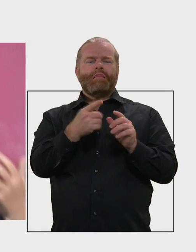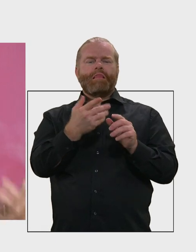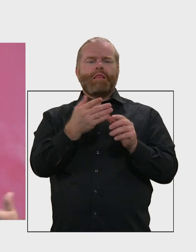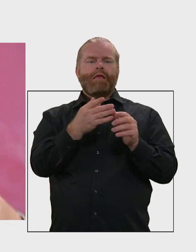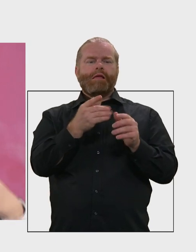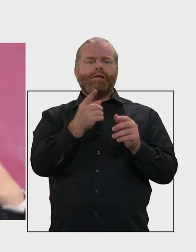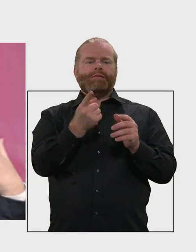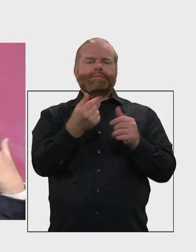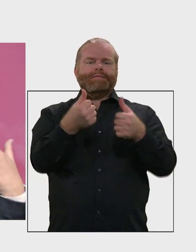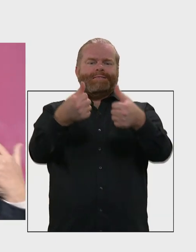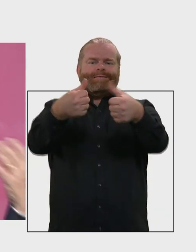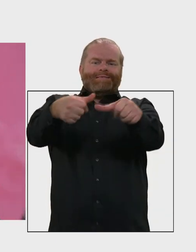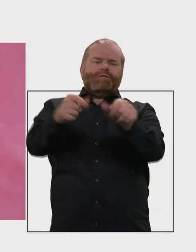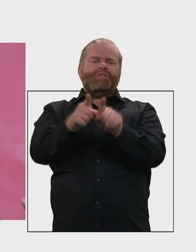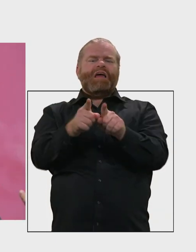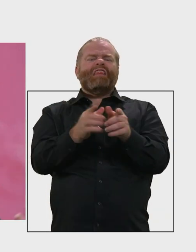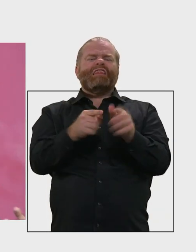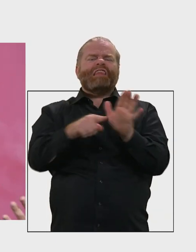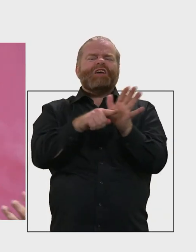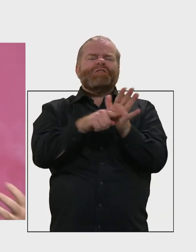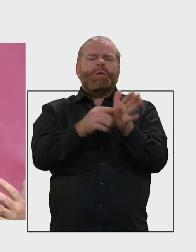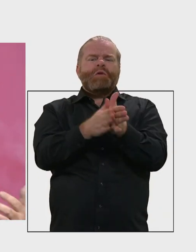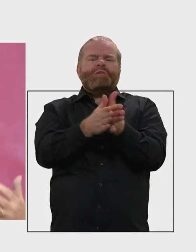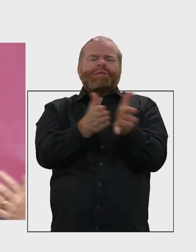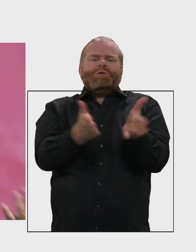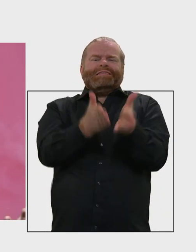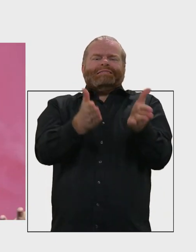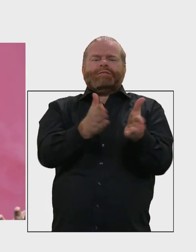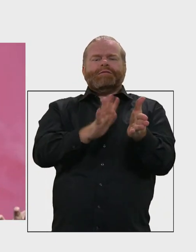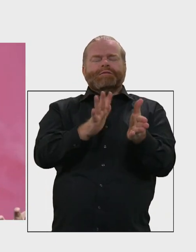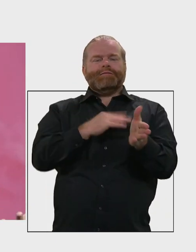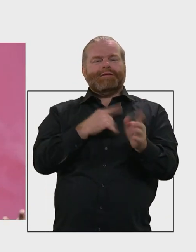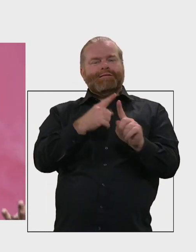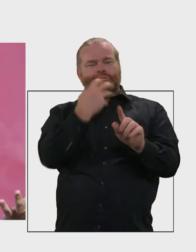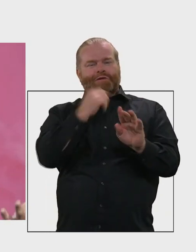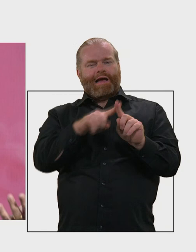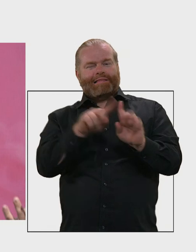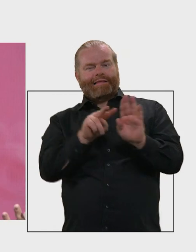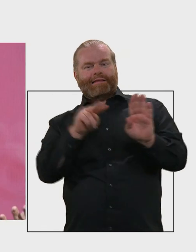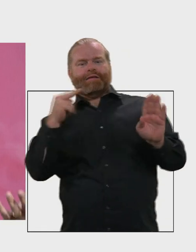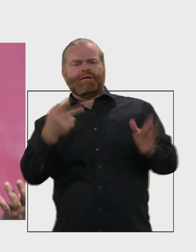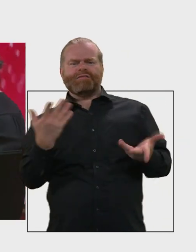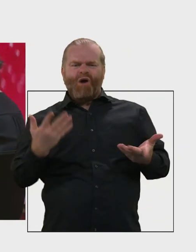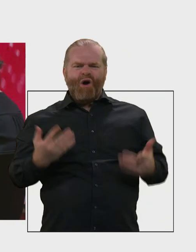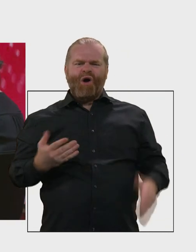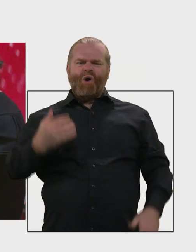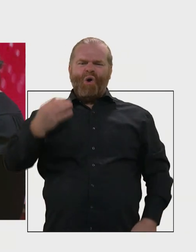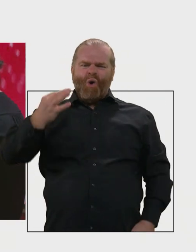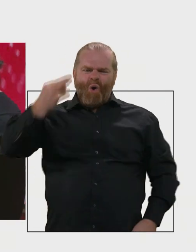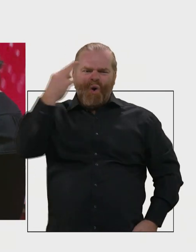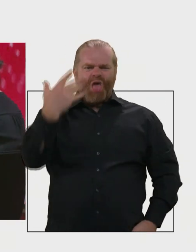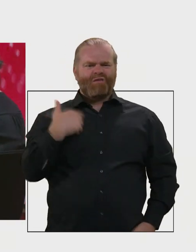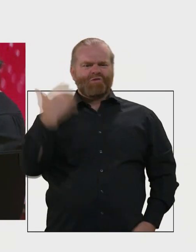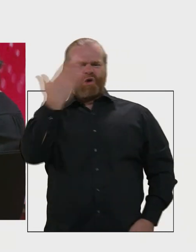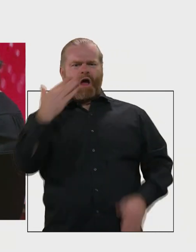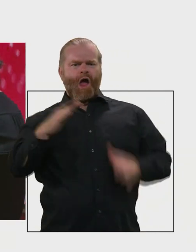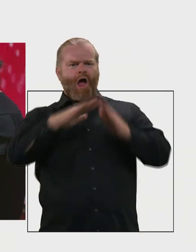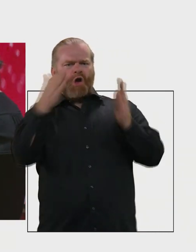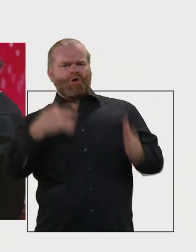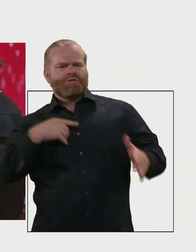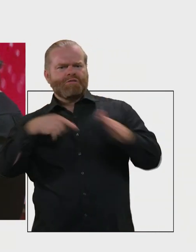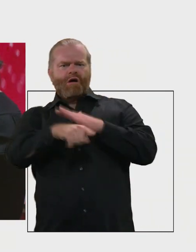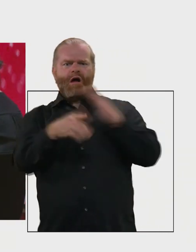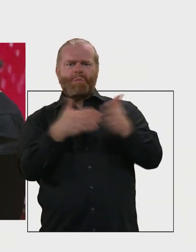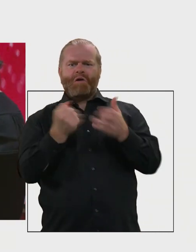ein Gebäude, in ein Forum, ins Humboldt-Forum zu gehen, das barrierefrei ist. Weil es einfach unprofessionell ist, es anders zu machen.